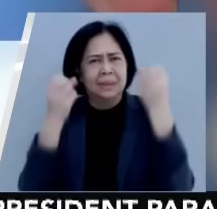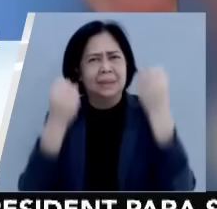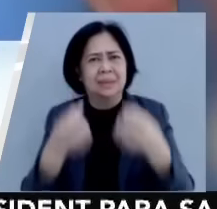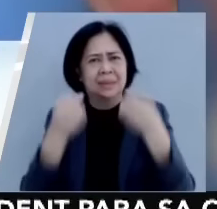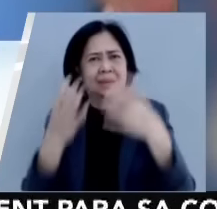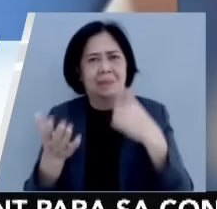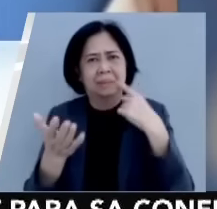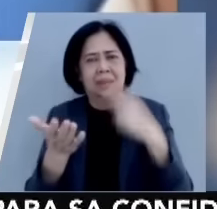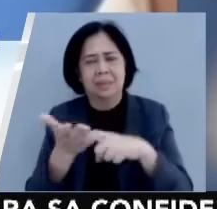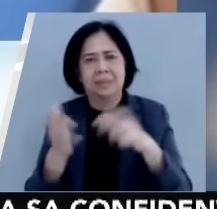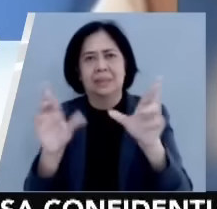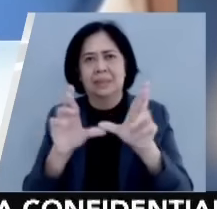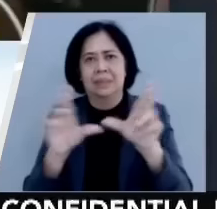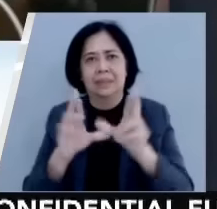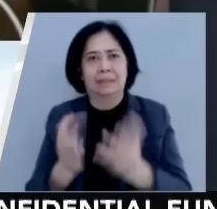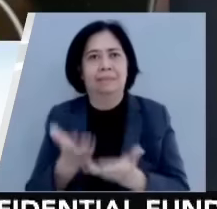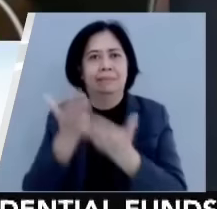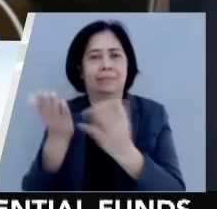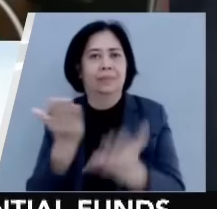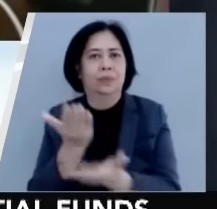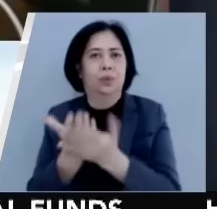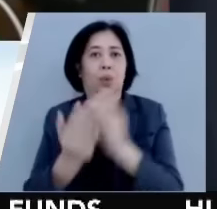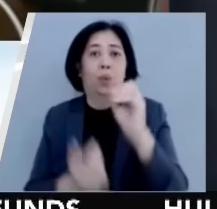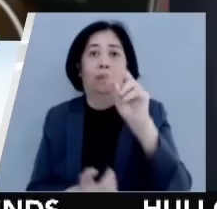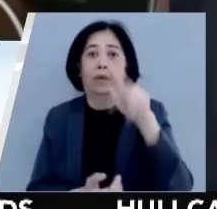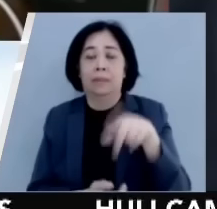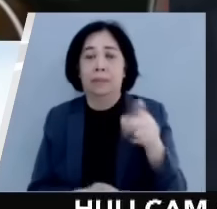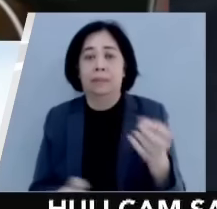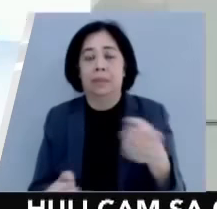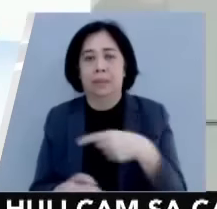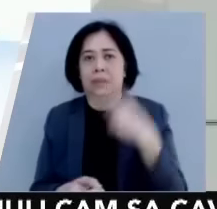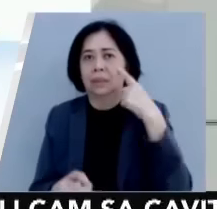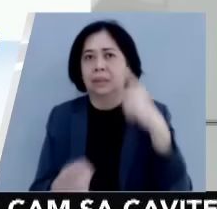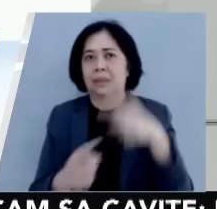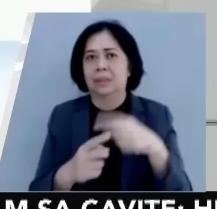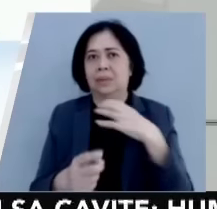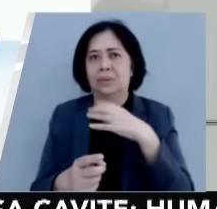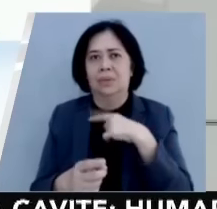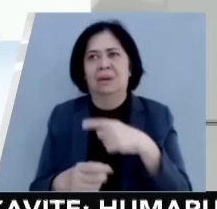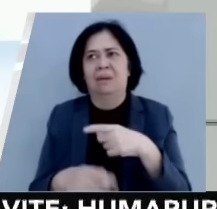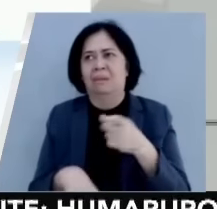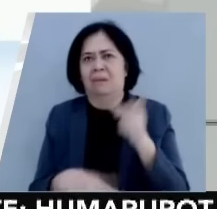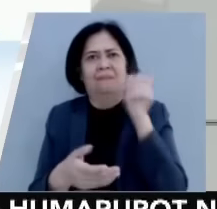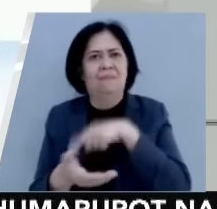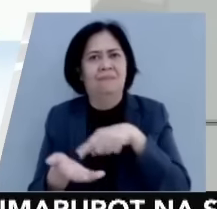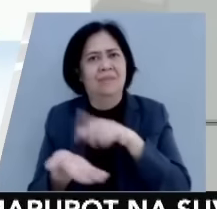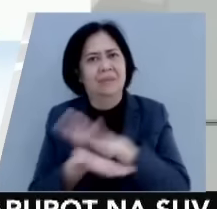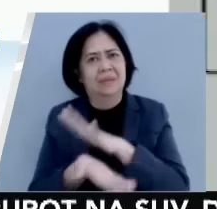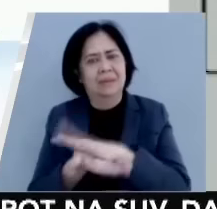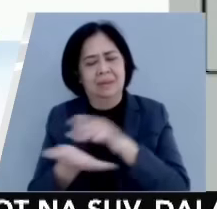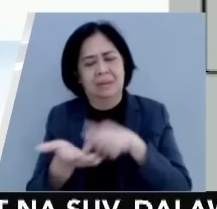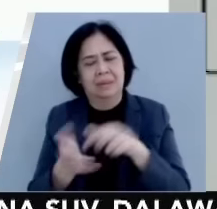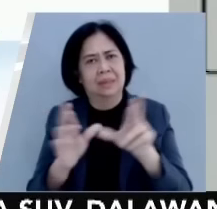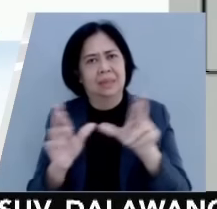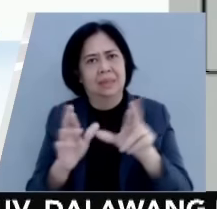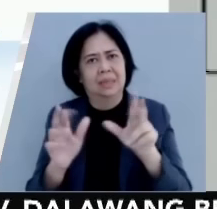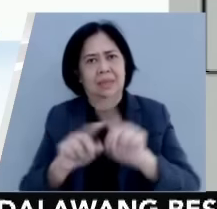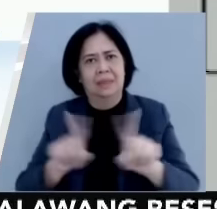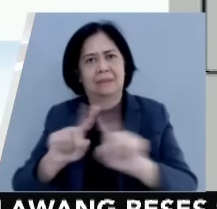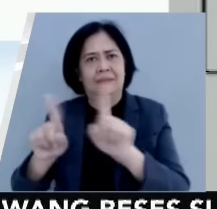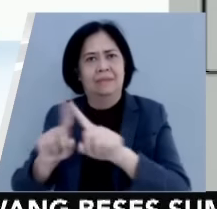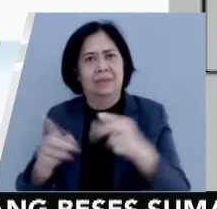receipt na isinumite ng OVP sa COA na sa tingin ng mga mambabatas ay dinoktor o pineke. Gaya ng mga resibong, iba-iba ang pangalan